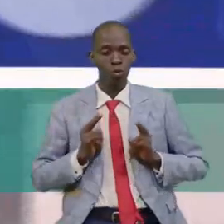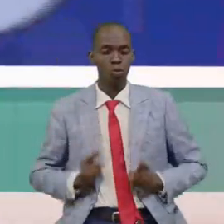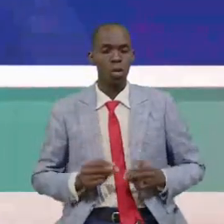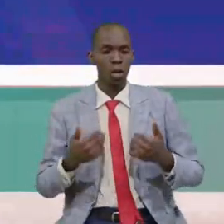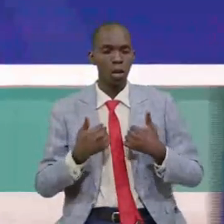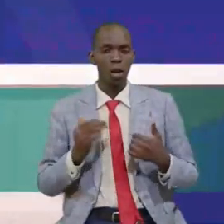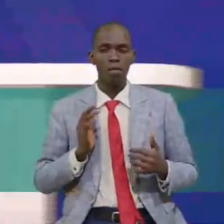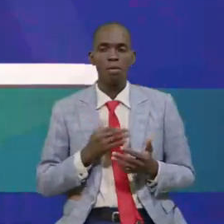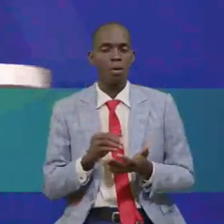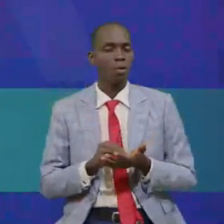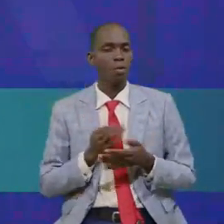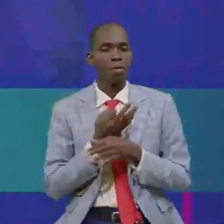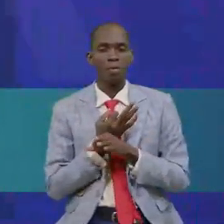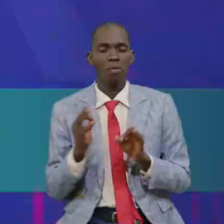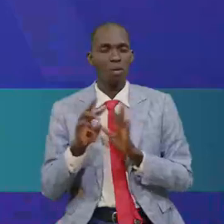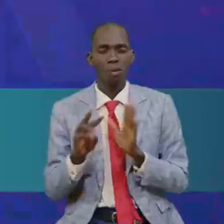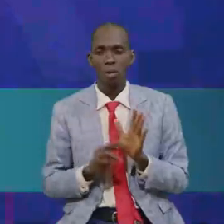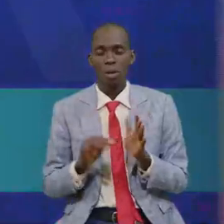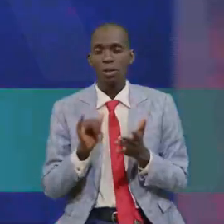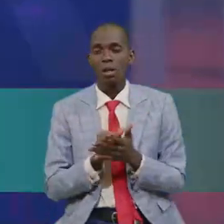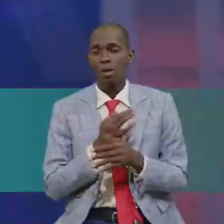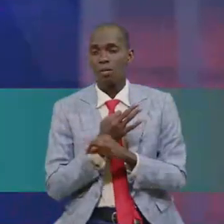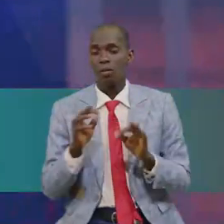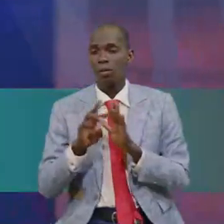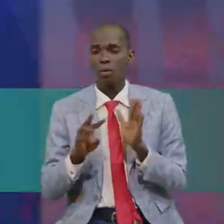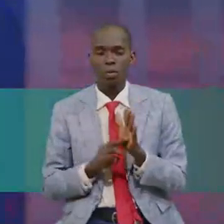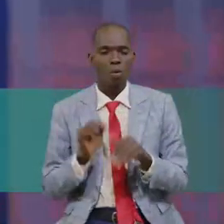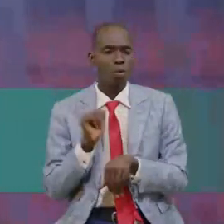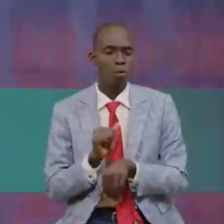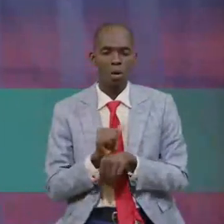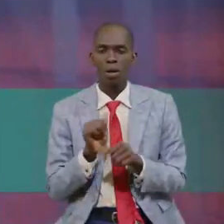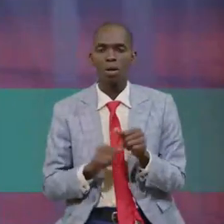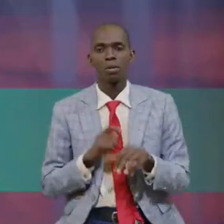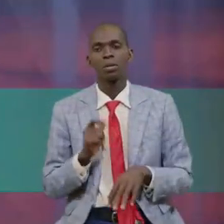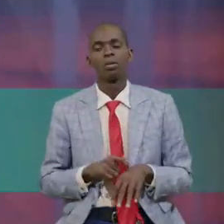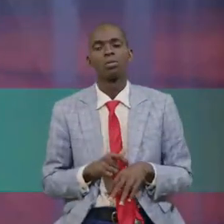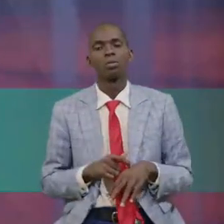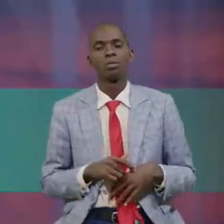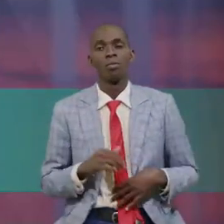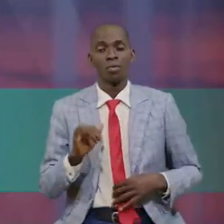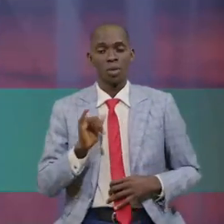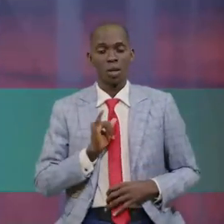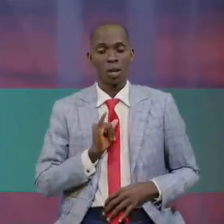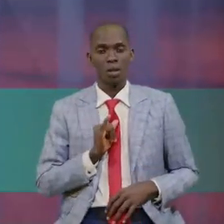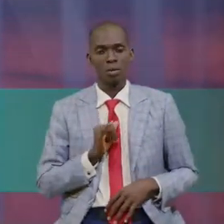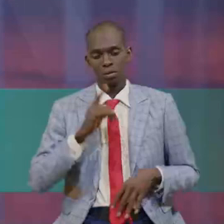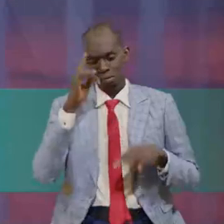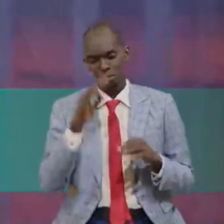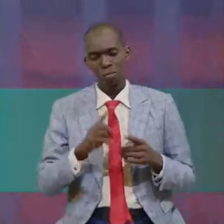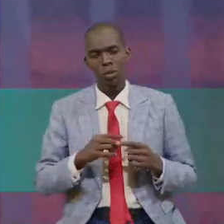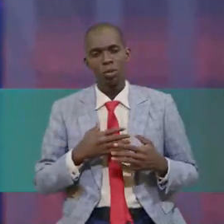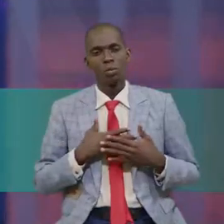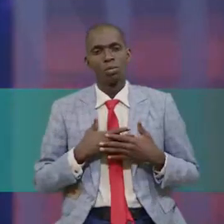libre arbitre. Et ce libre arbitre opère à tout moment. Comprenez-vous? Je respire, j'inspire et